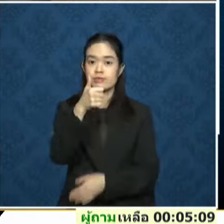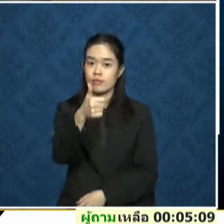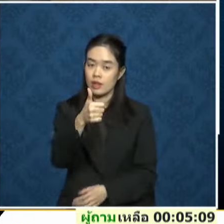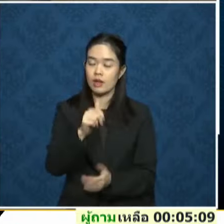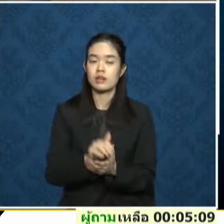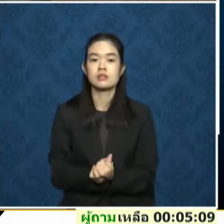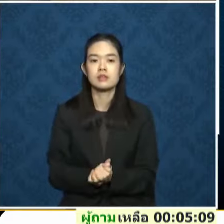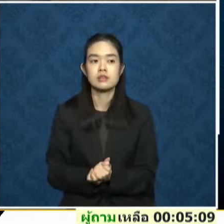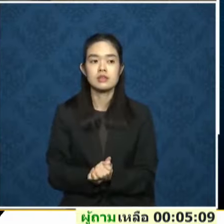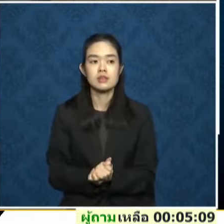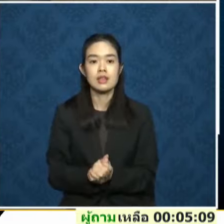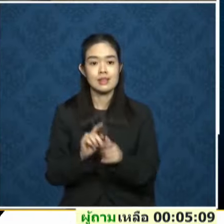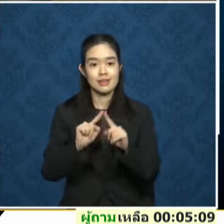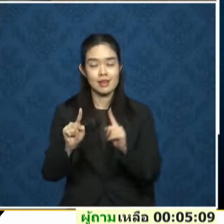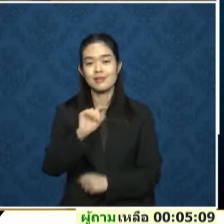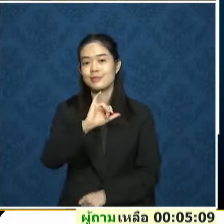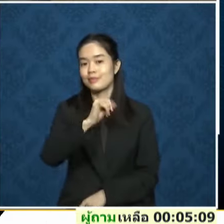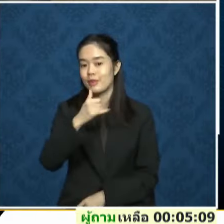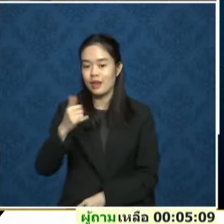ต่ก็อาจจะไม่ได้รับ